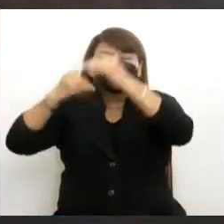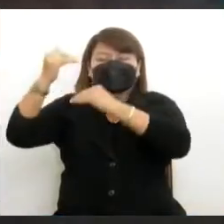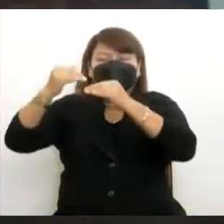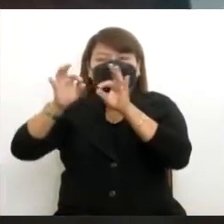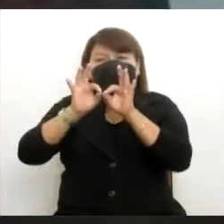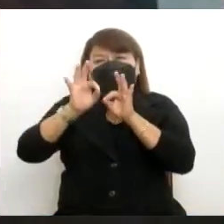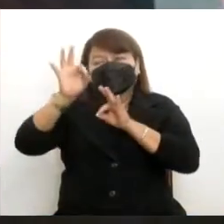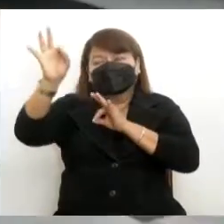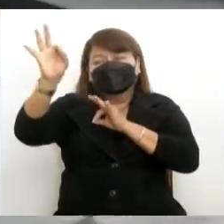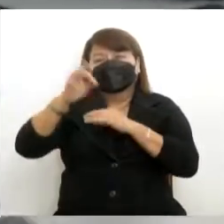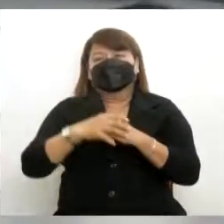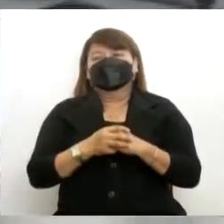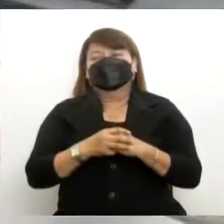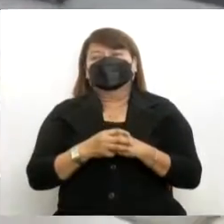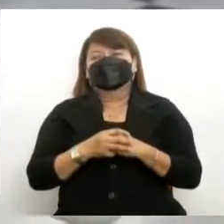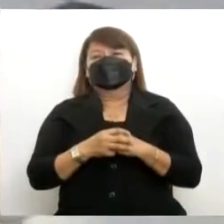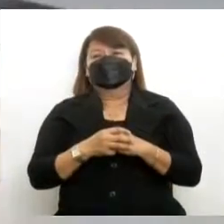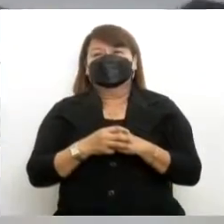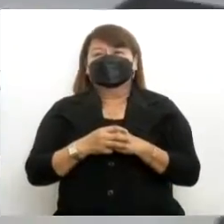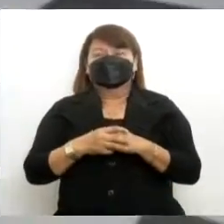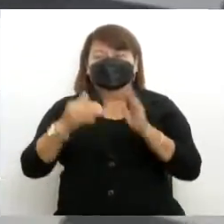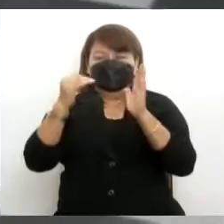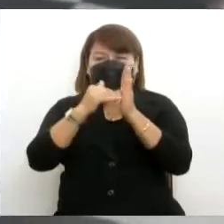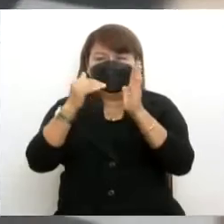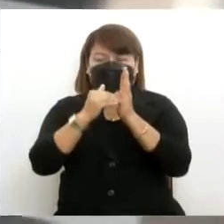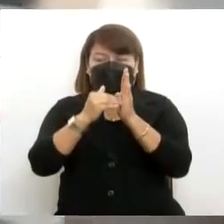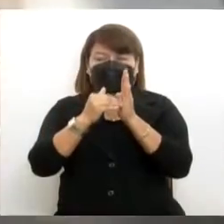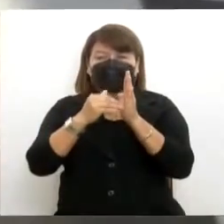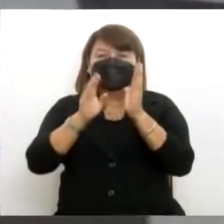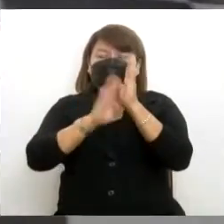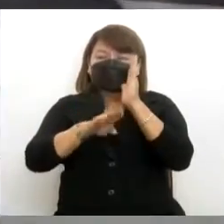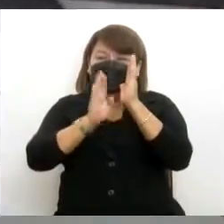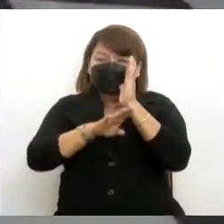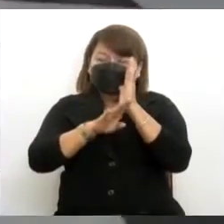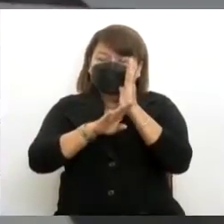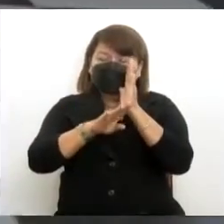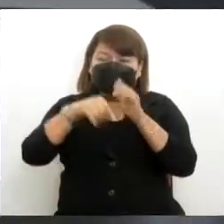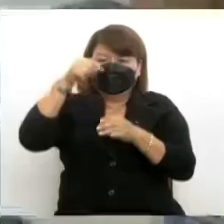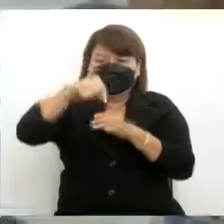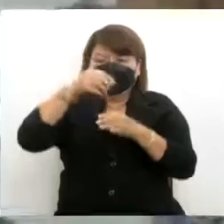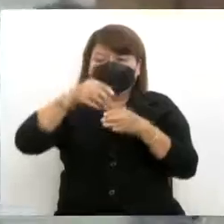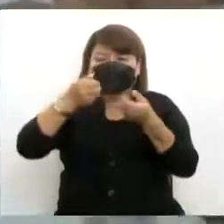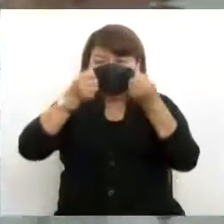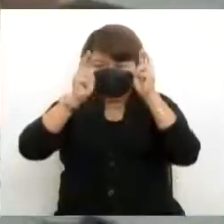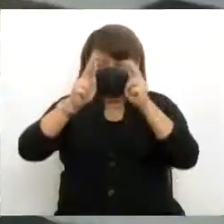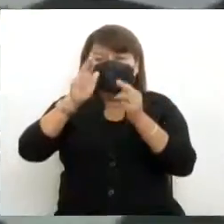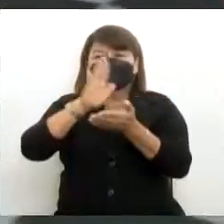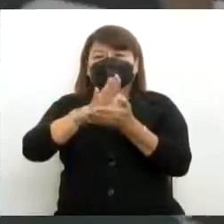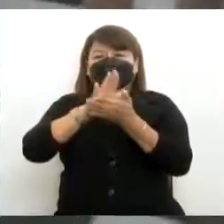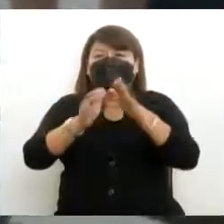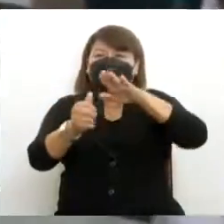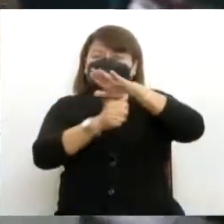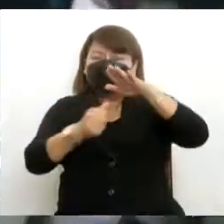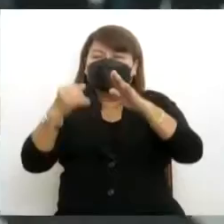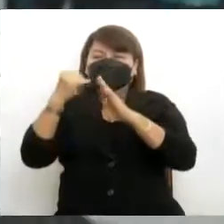Young Leader for SDGs ภาคกลางและภาคตะวันออกจุดอบรมโรงเรียนอนุบาลวัดราวขวัญจังหวัดกาญจ